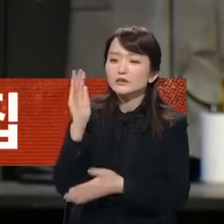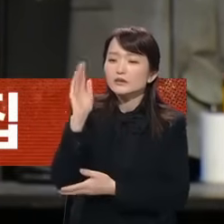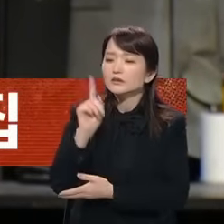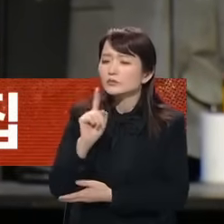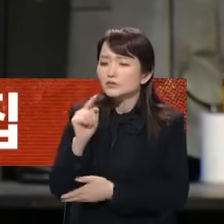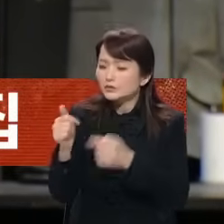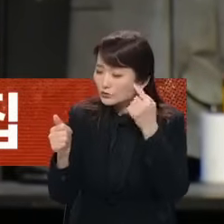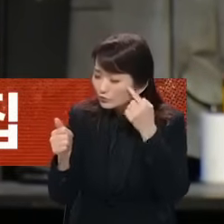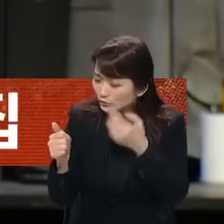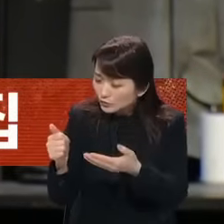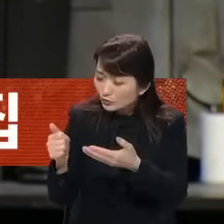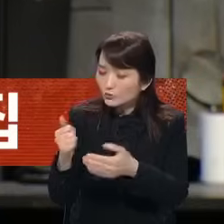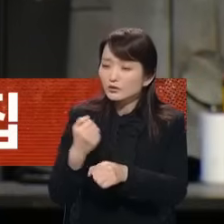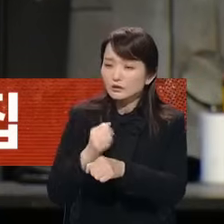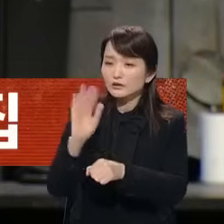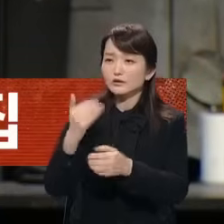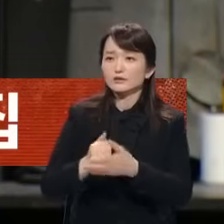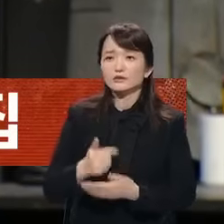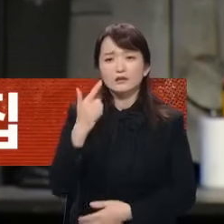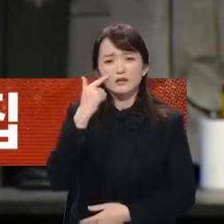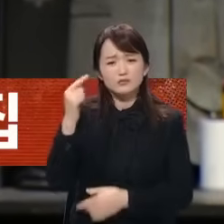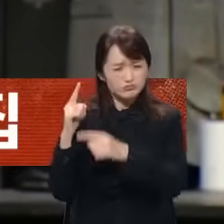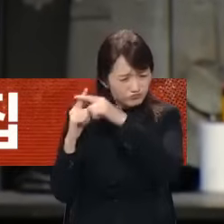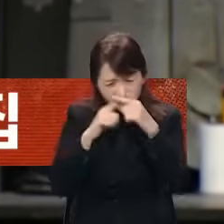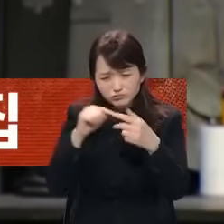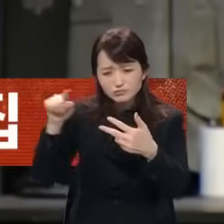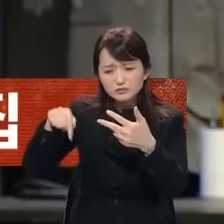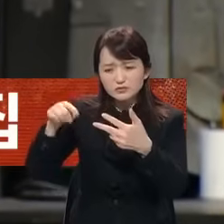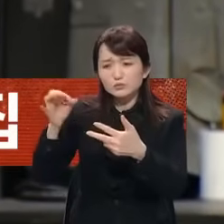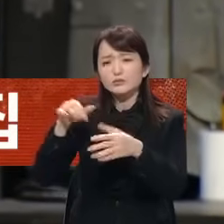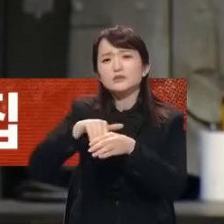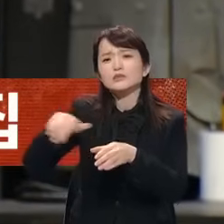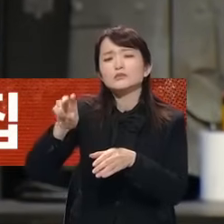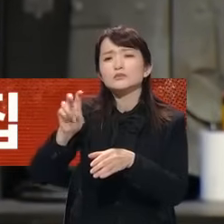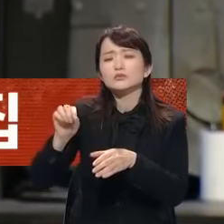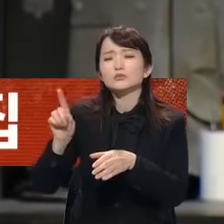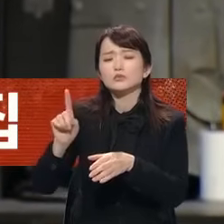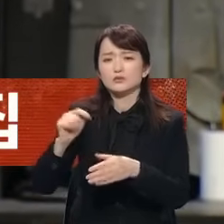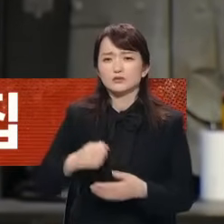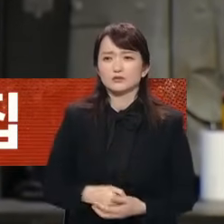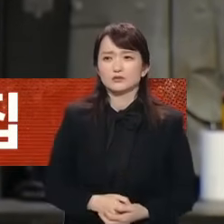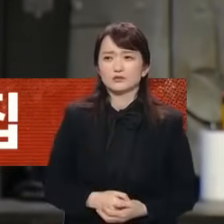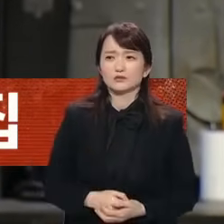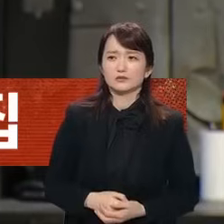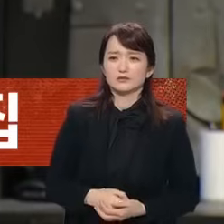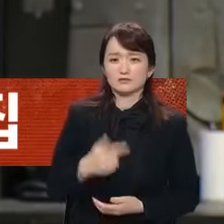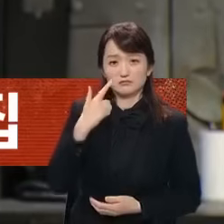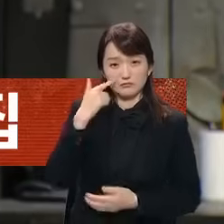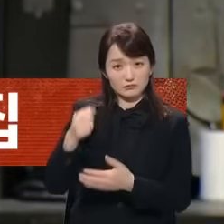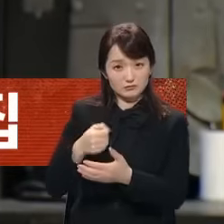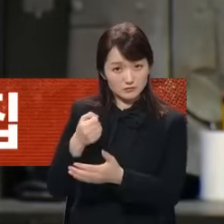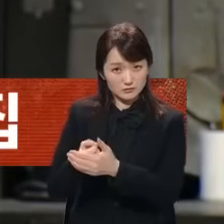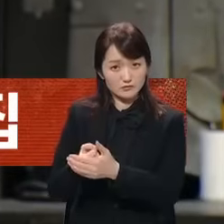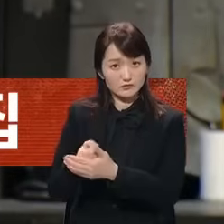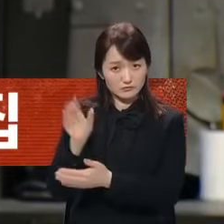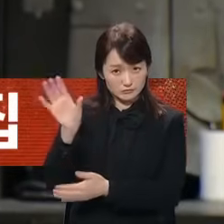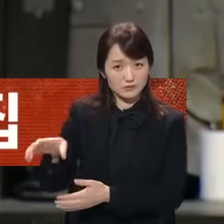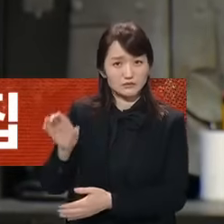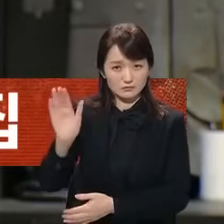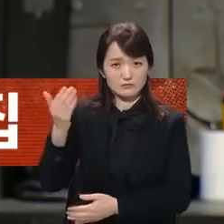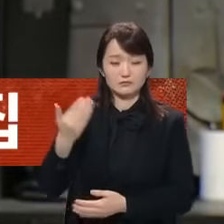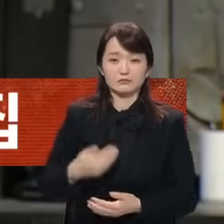물어보고 해야 되지 아버지 무조건 왜 7천 원한테 20만 원 하십니까 이거는 좀 아버지 결정할 부분 아닌가 전 생각이